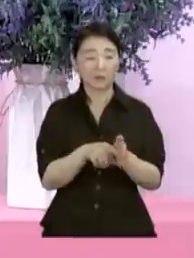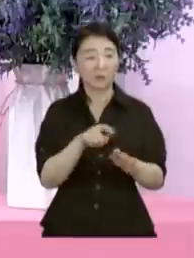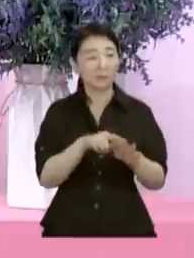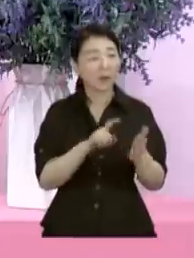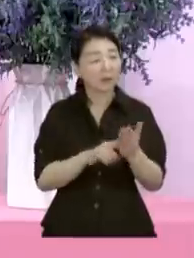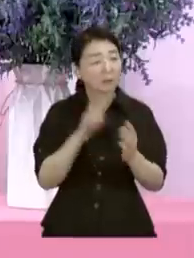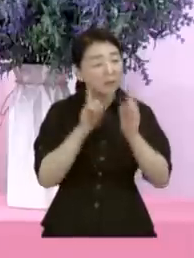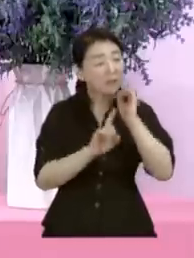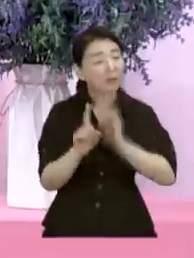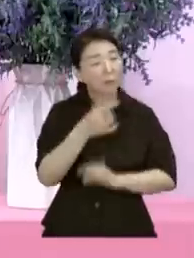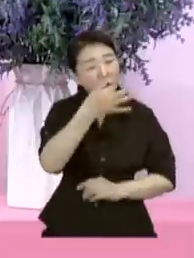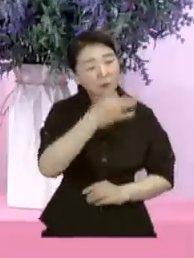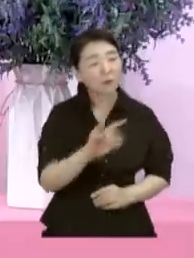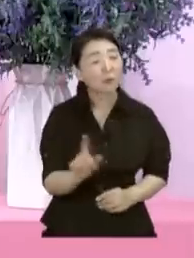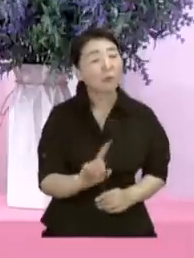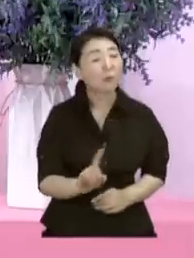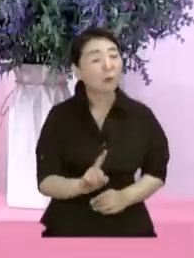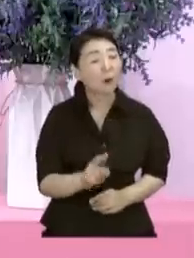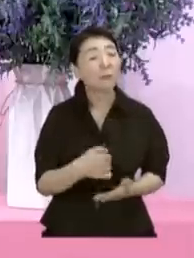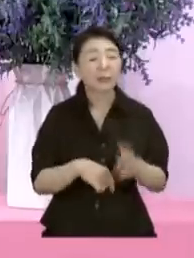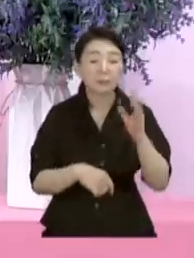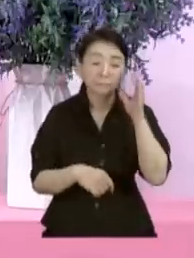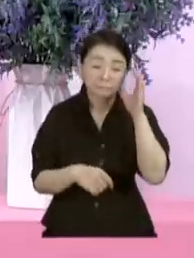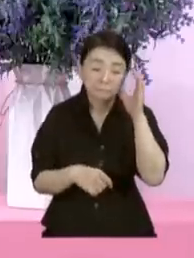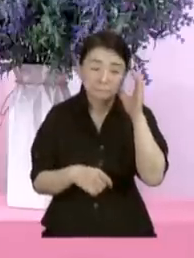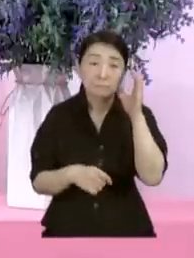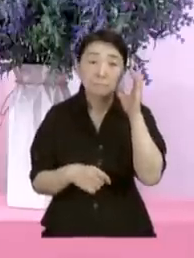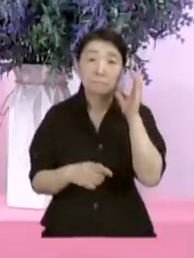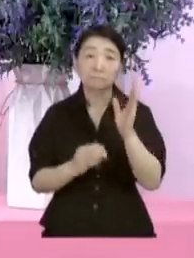아픔의 이야기들 또 힘듦의 이야기들을